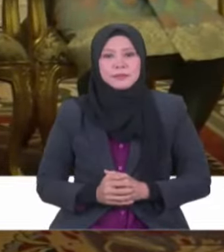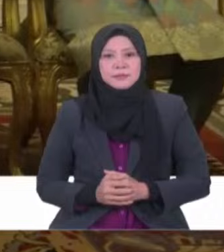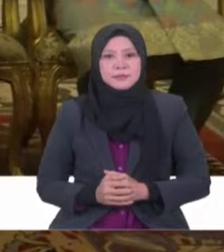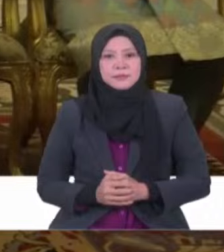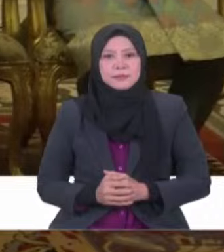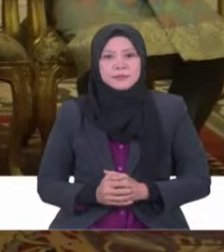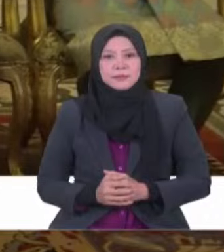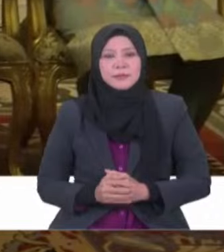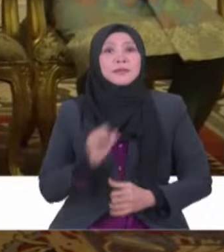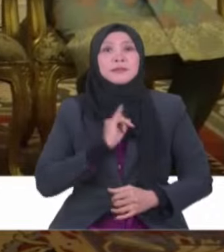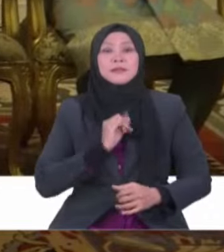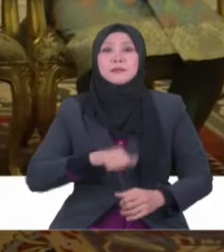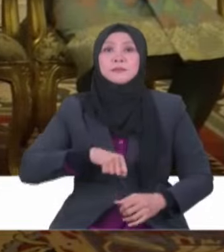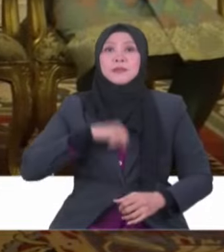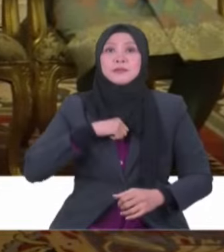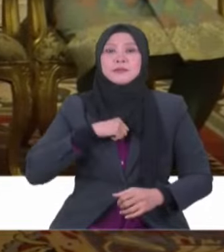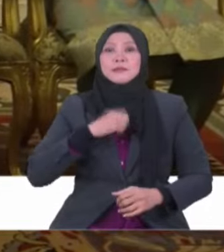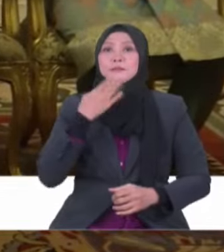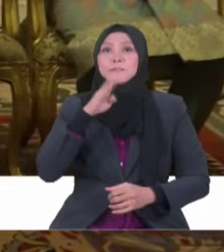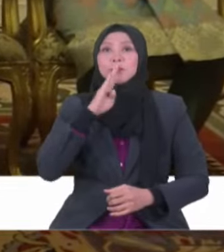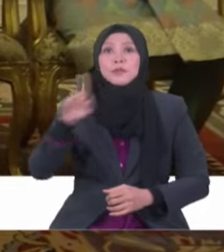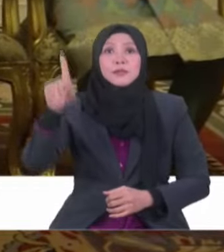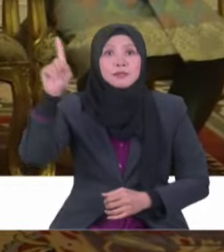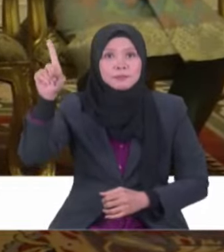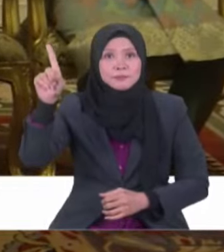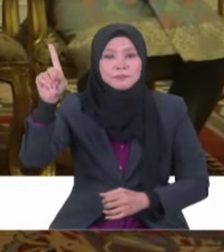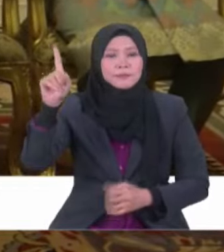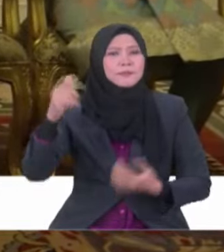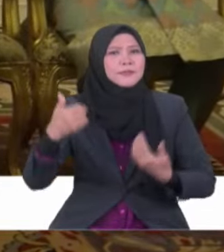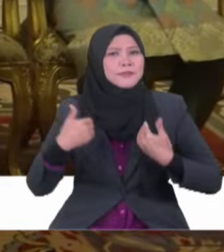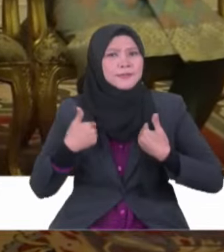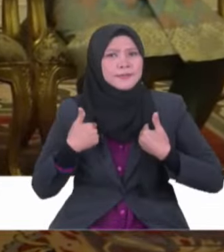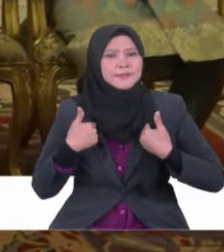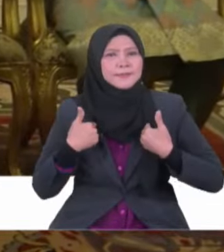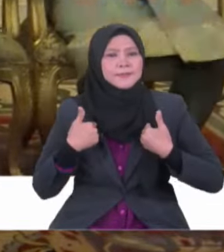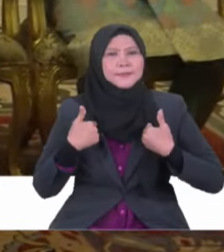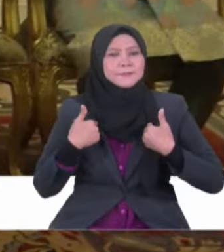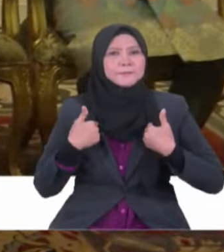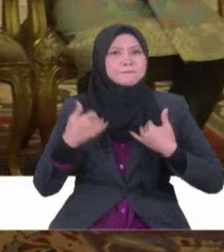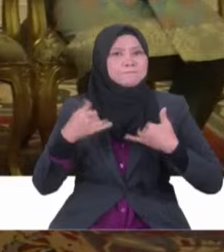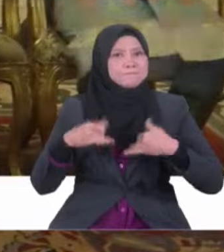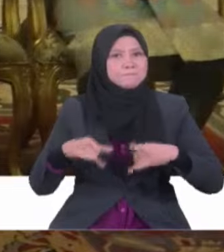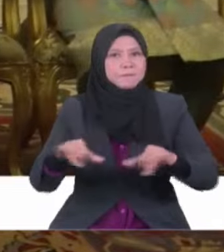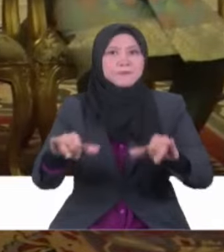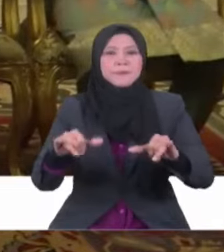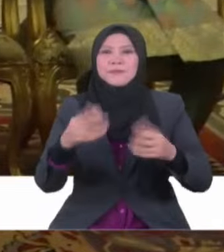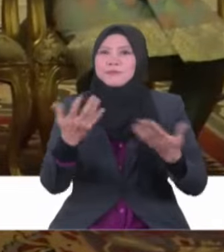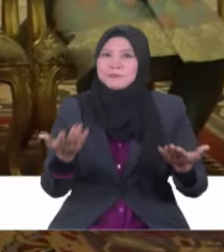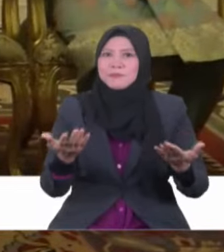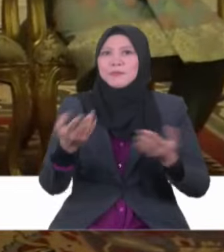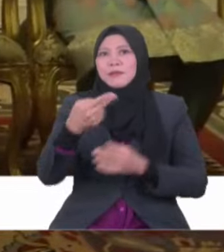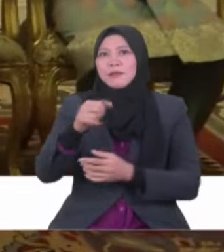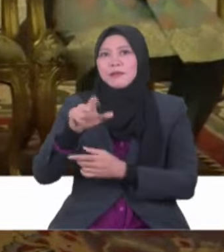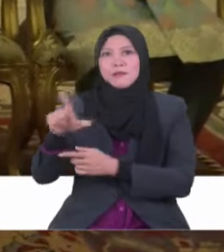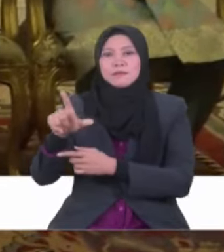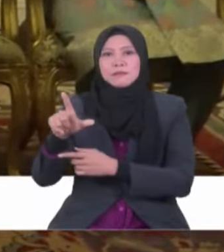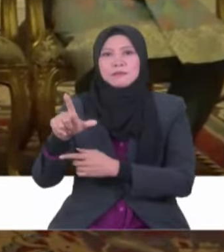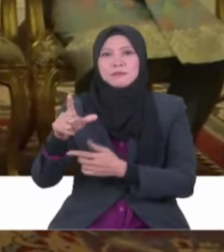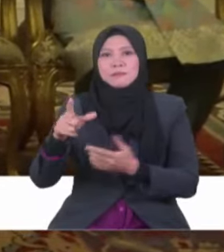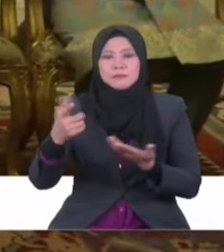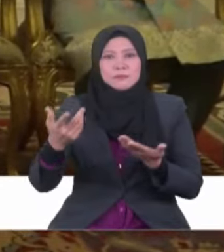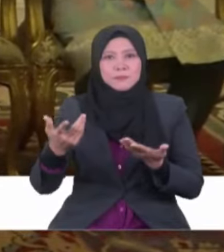Saya bangga alhamdulillah kerana sekurang-kurangnya ada substantif ya, hal-hal yang pokok yang